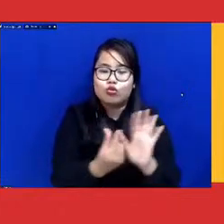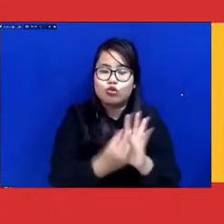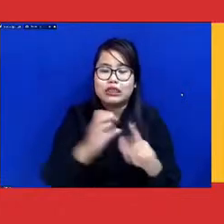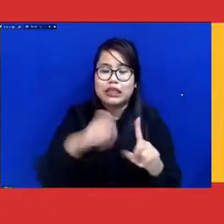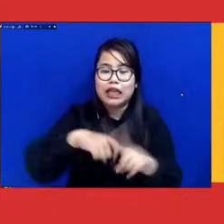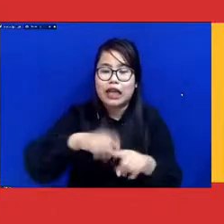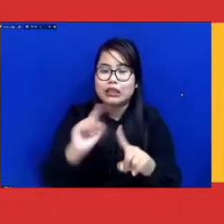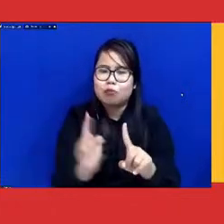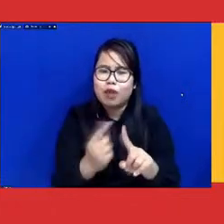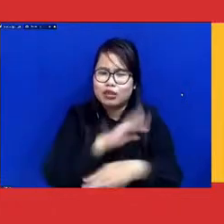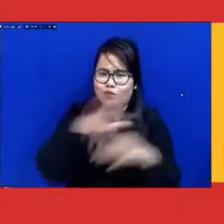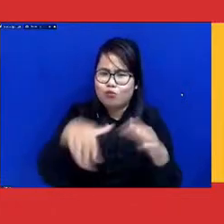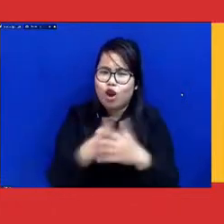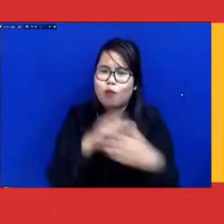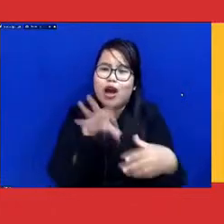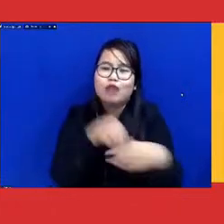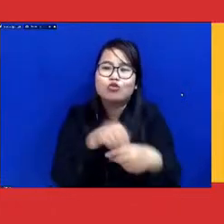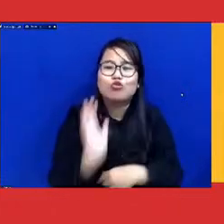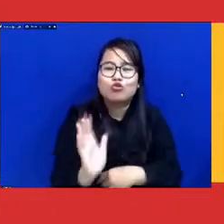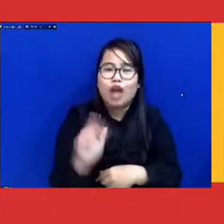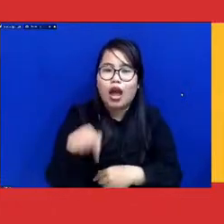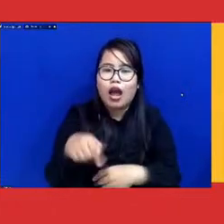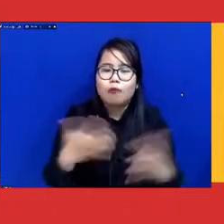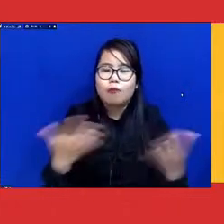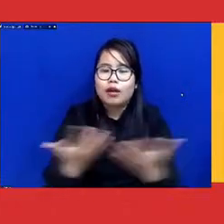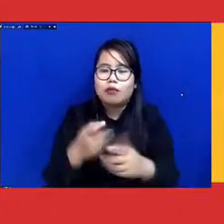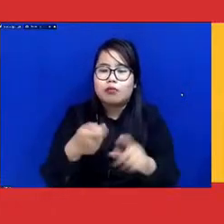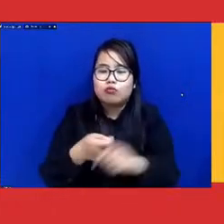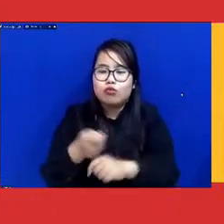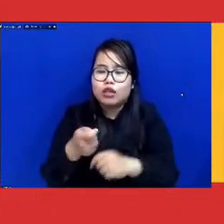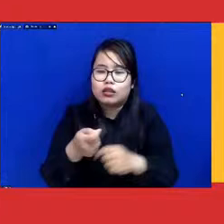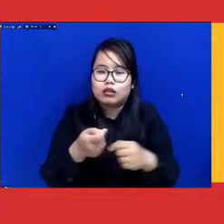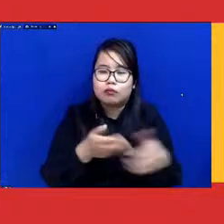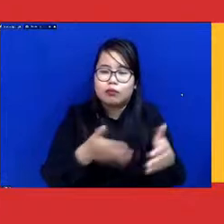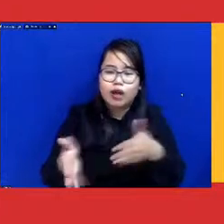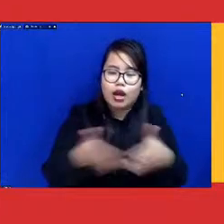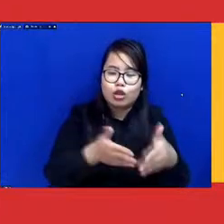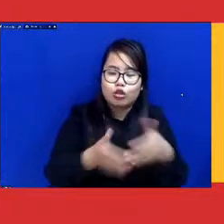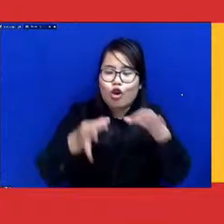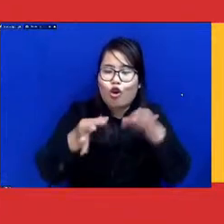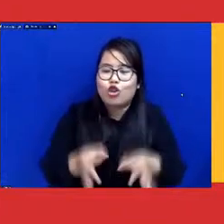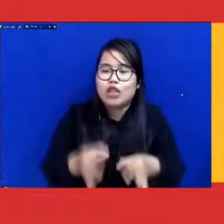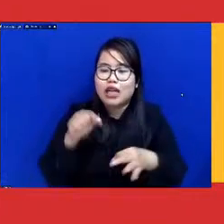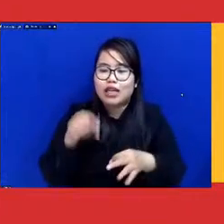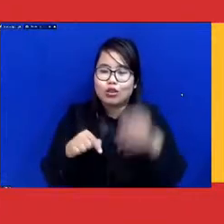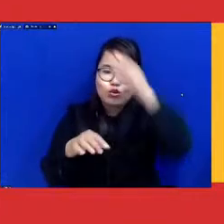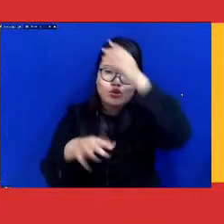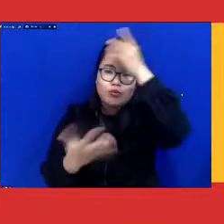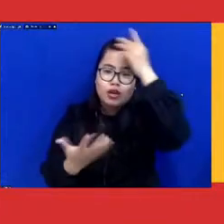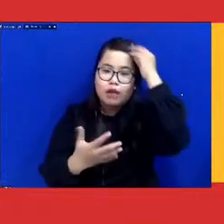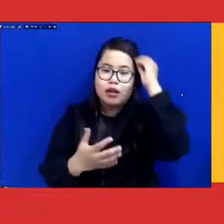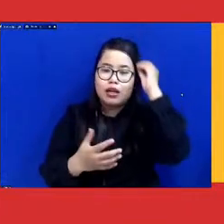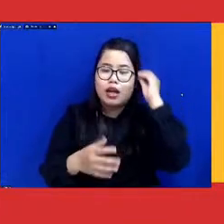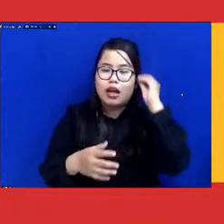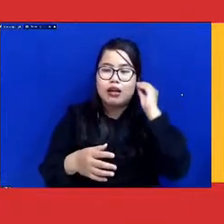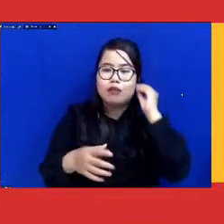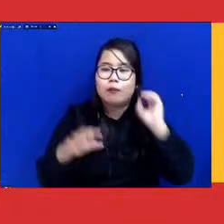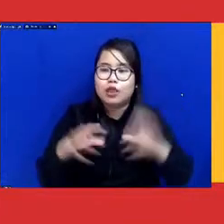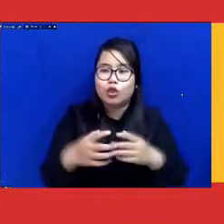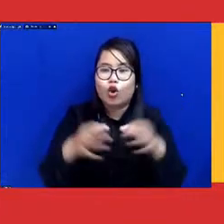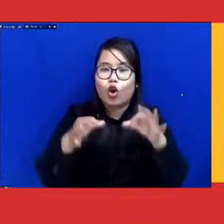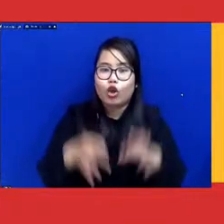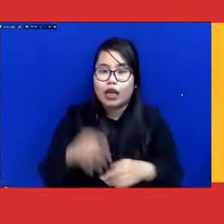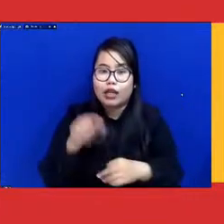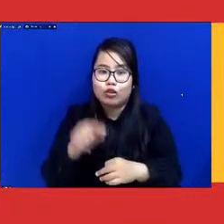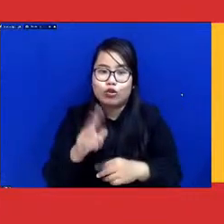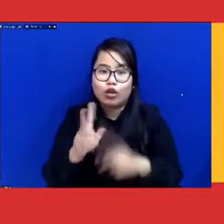sudah masuk. Jadi, meng-create kota itu, ya, bagaimana kota itu di mana